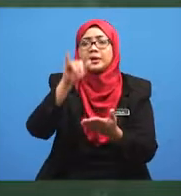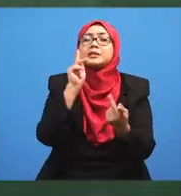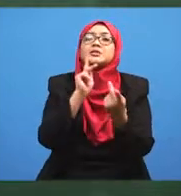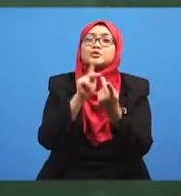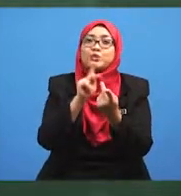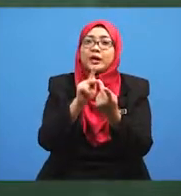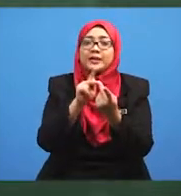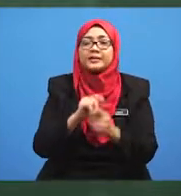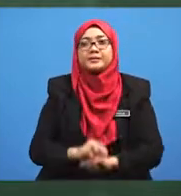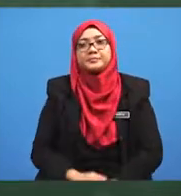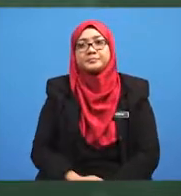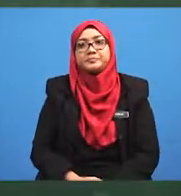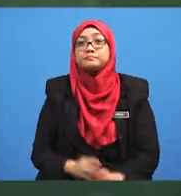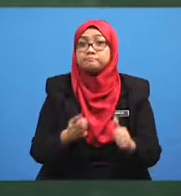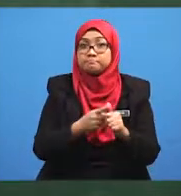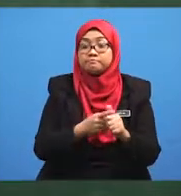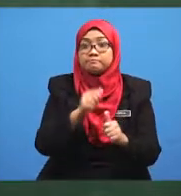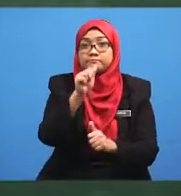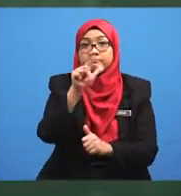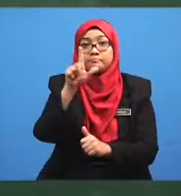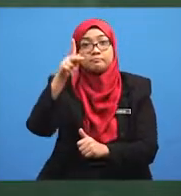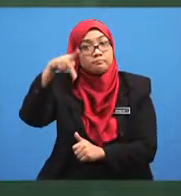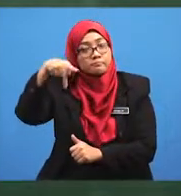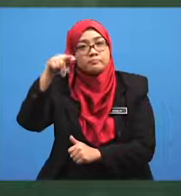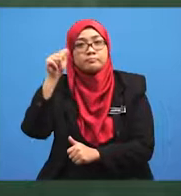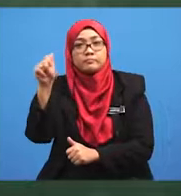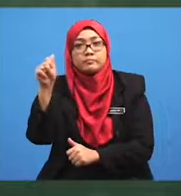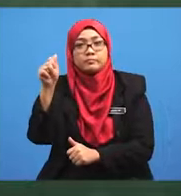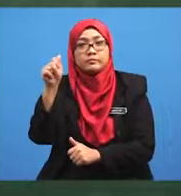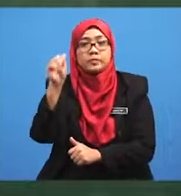pengesanan? Alfa, beta atau gamma?